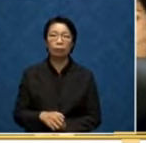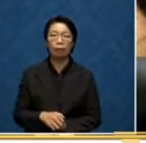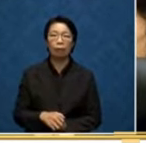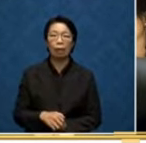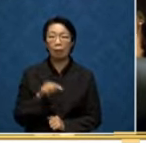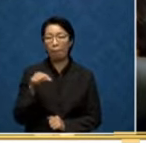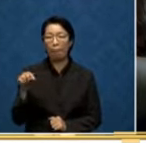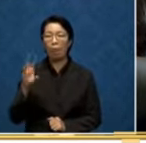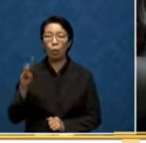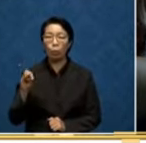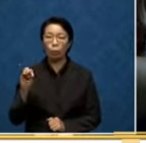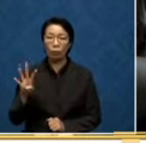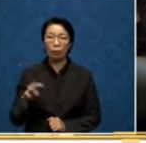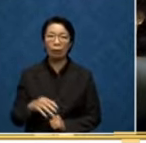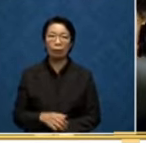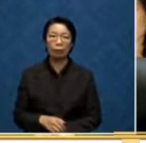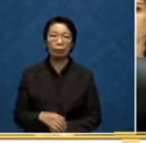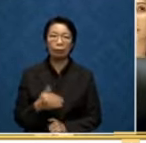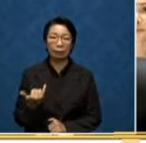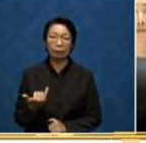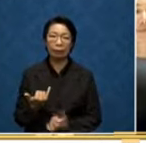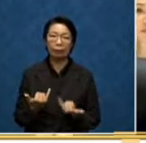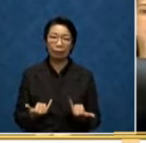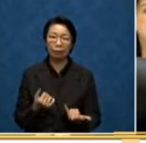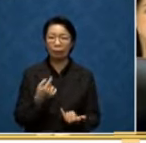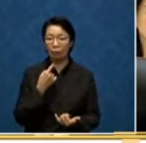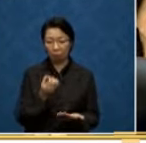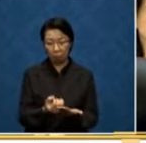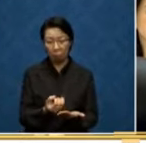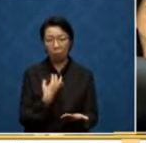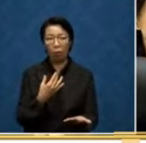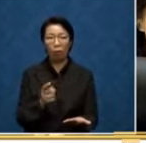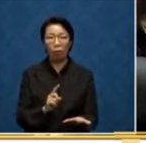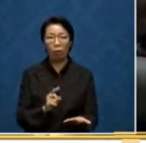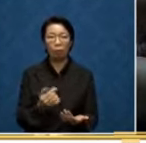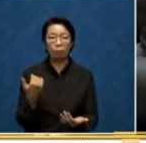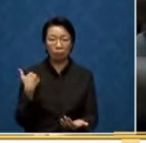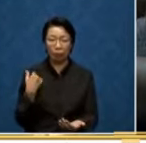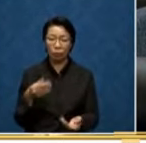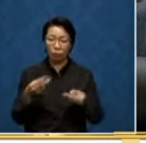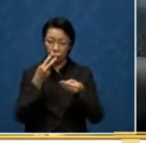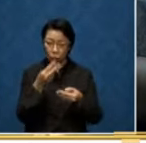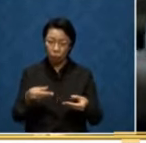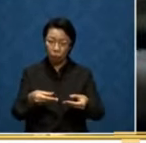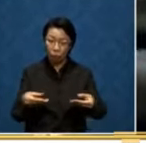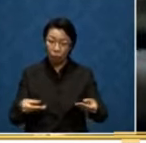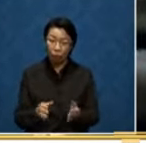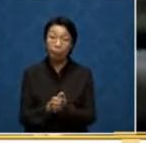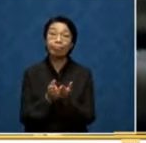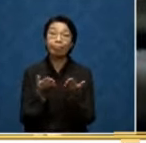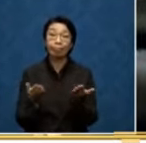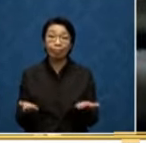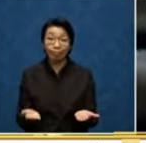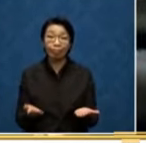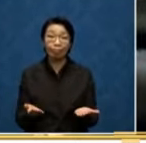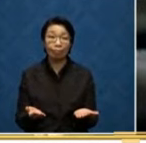2563-64 ซึ่งดูจากเอกสารรายงานเป็นที่เข้าใจ